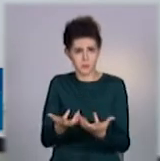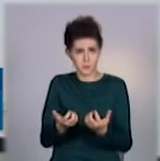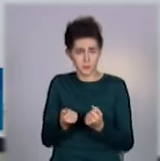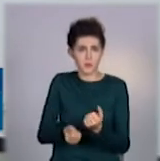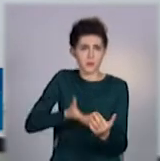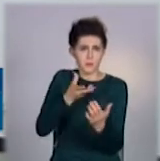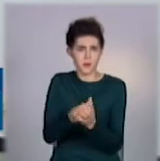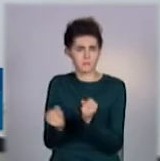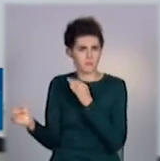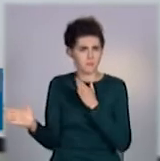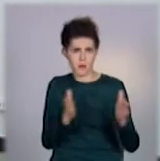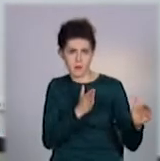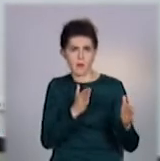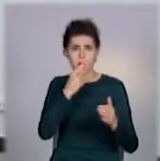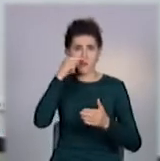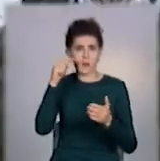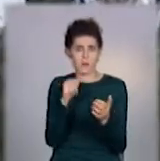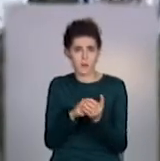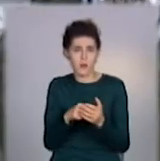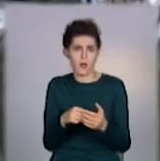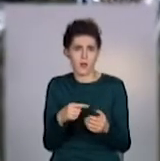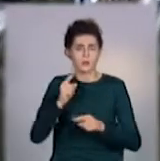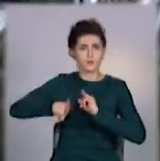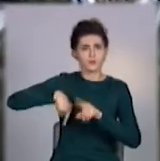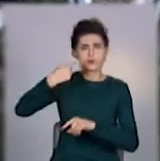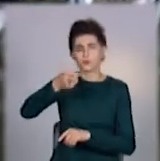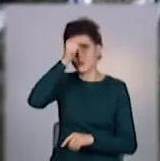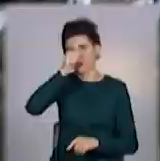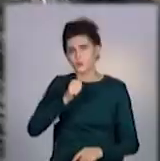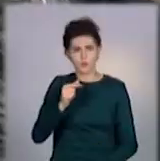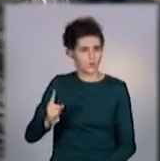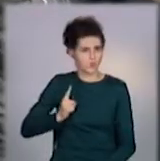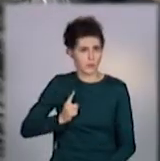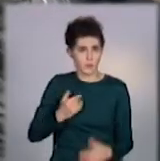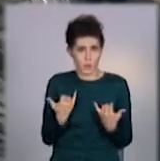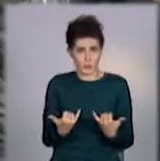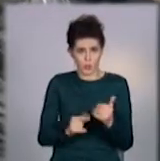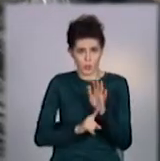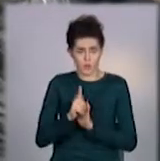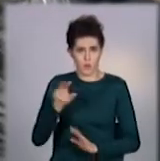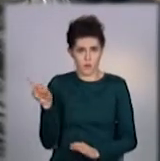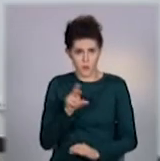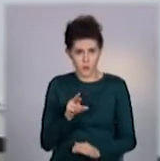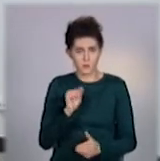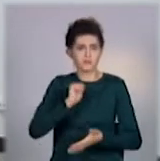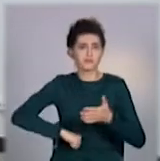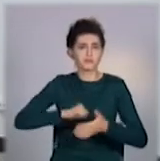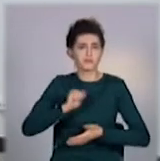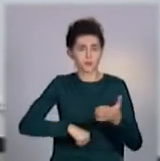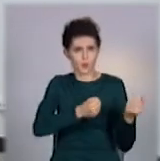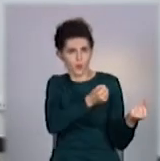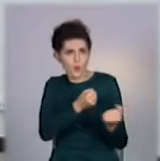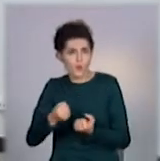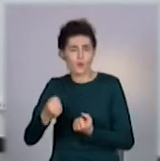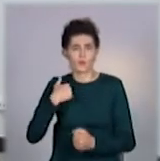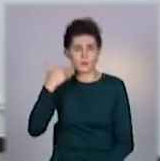розрахувався з комуналкою і все. І свободно, чекаєш наступний місяць. От це перший місяць, в январі збій. Чому задержали, не знаю,